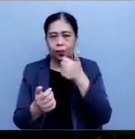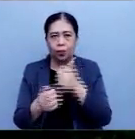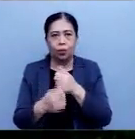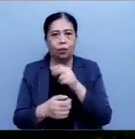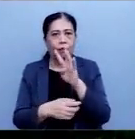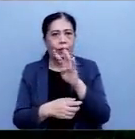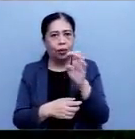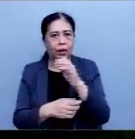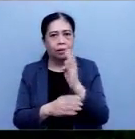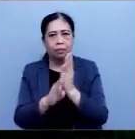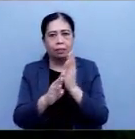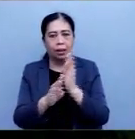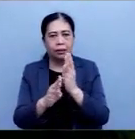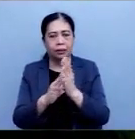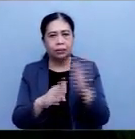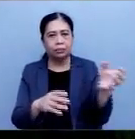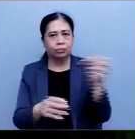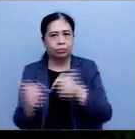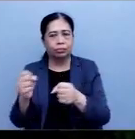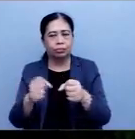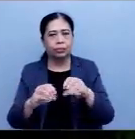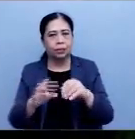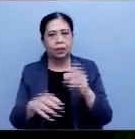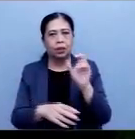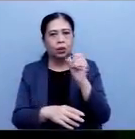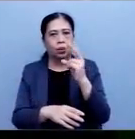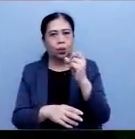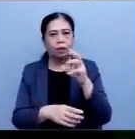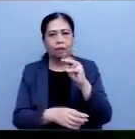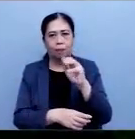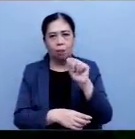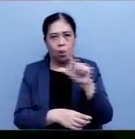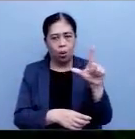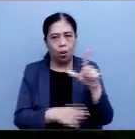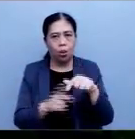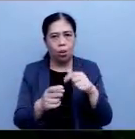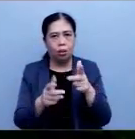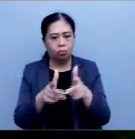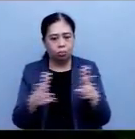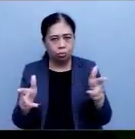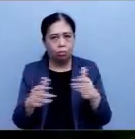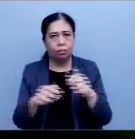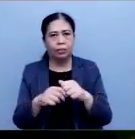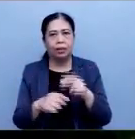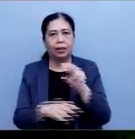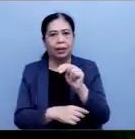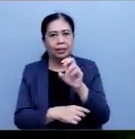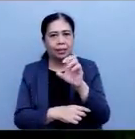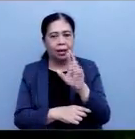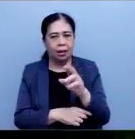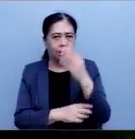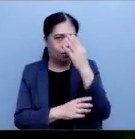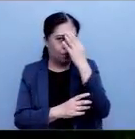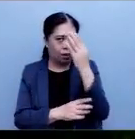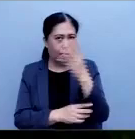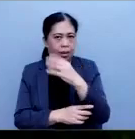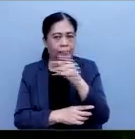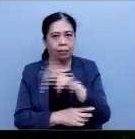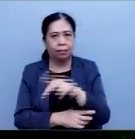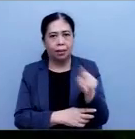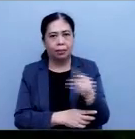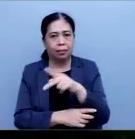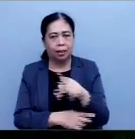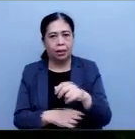400 mga bus ang ide-deploy sa 12 mall at terminal sa NCR, Bulacan at Pampanga. Para